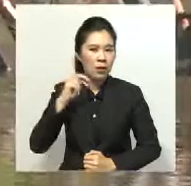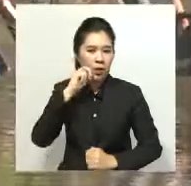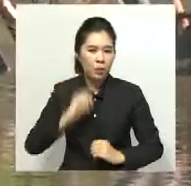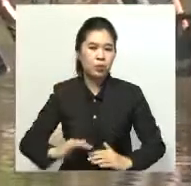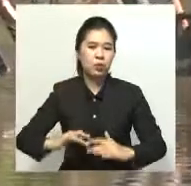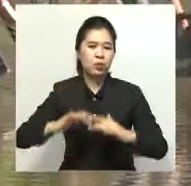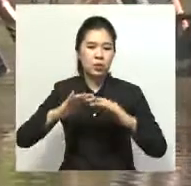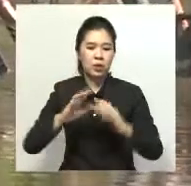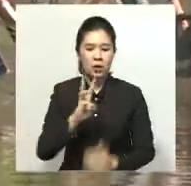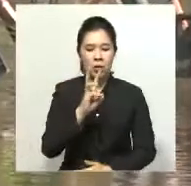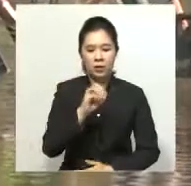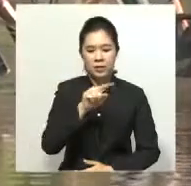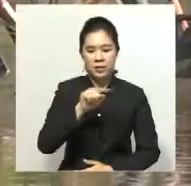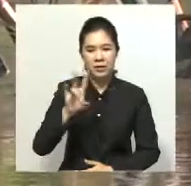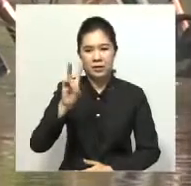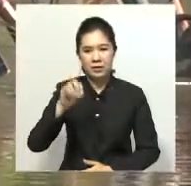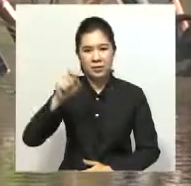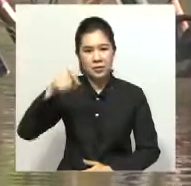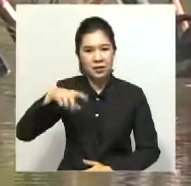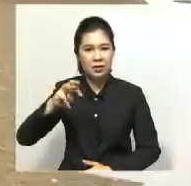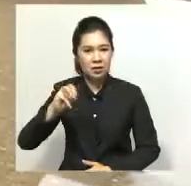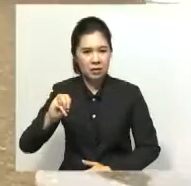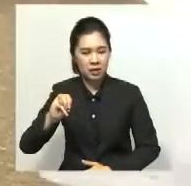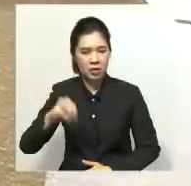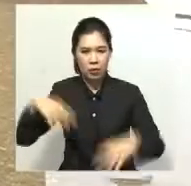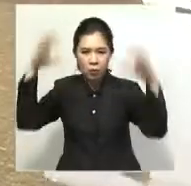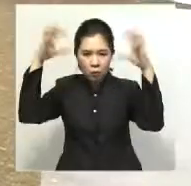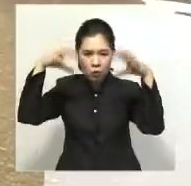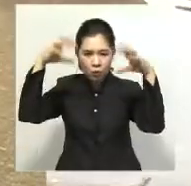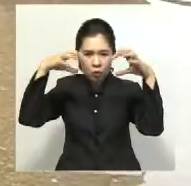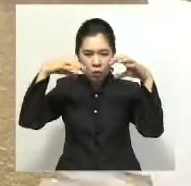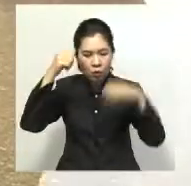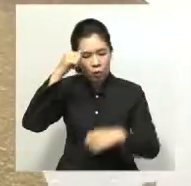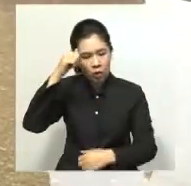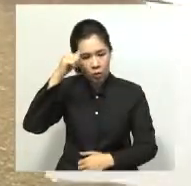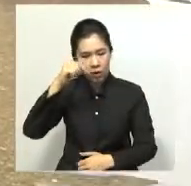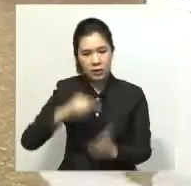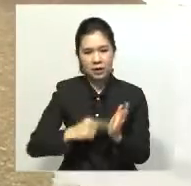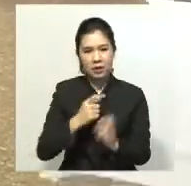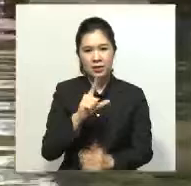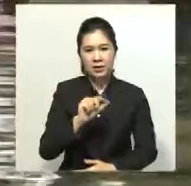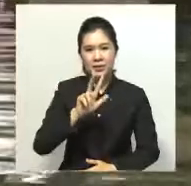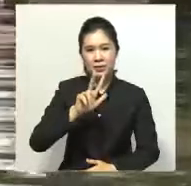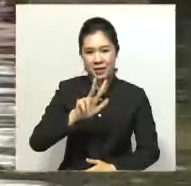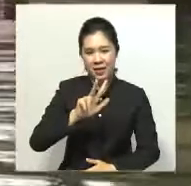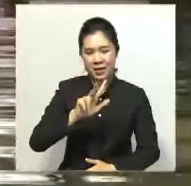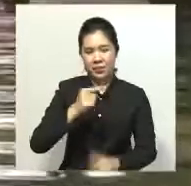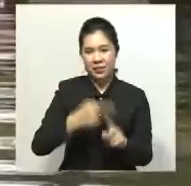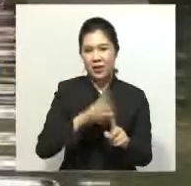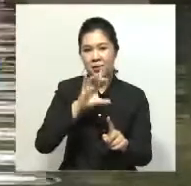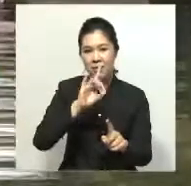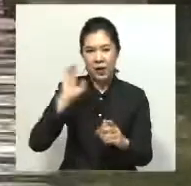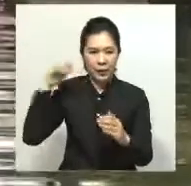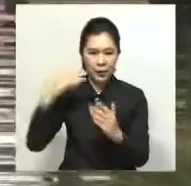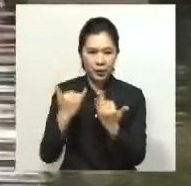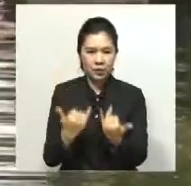มาณ60ถึง70เซนติเมตรเนื่องจากมีฝนตกหนักสะสมหลายวันนะคะตั้งแต่วันที่23สิงหาคมที่ผ่านมาทำให้